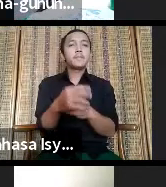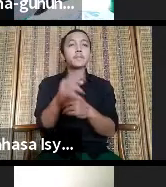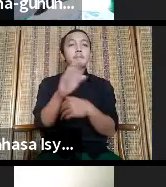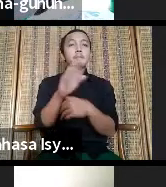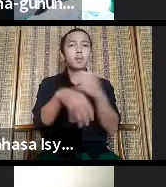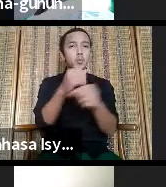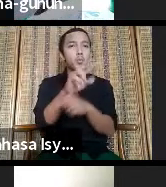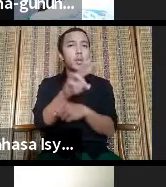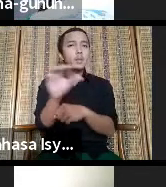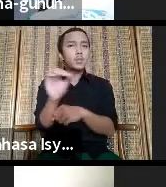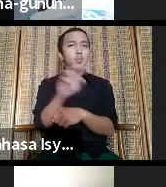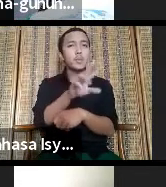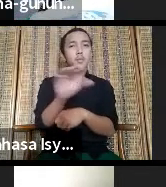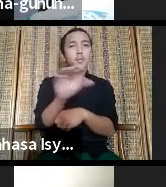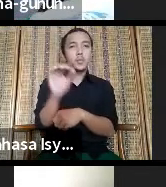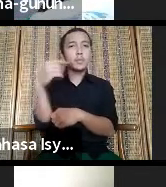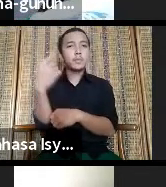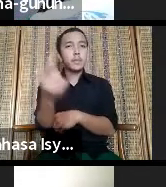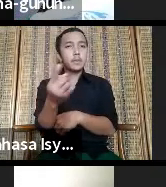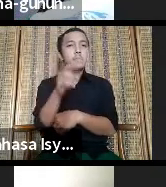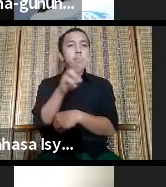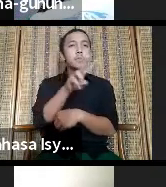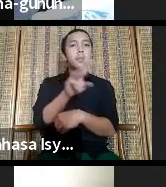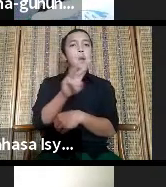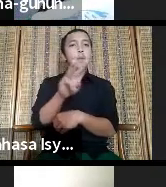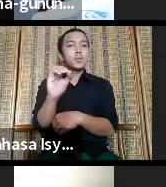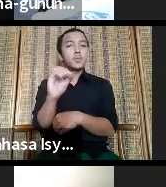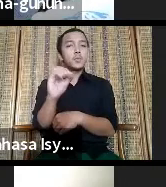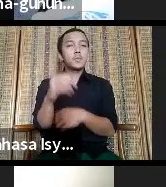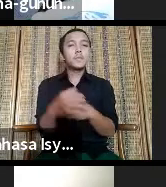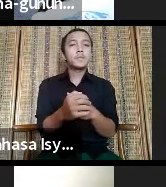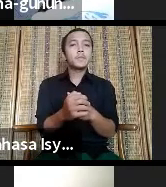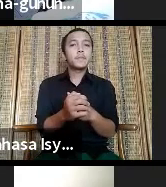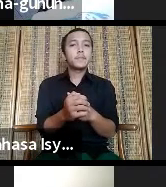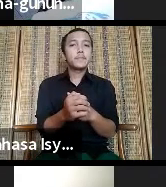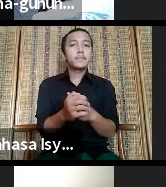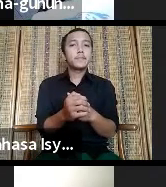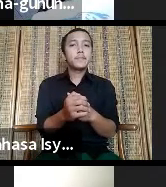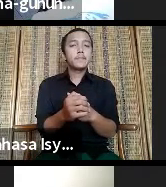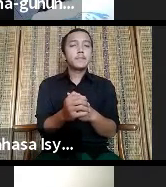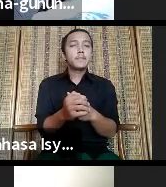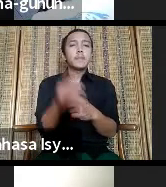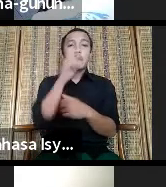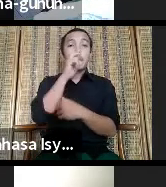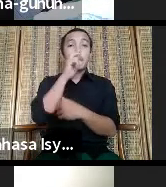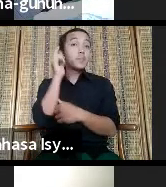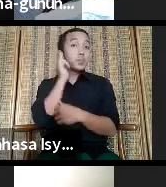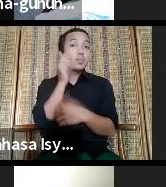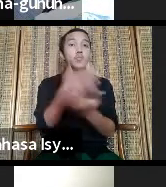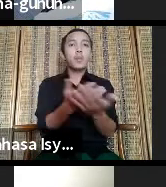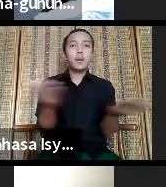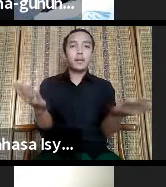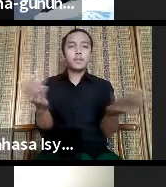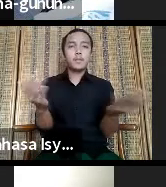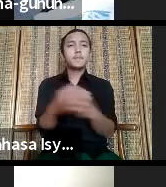menjadi suatu dekade menuju Indonesia inklusif. Bapak-Ibu sekalian, kami mengucapkan banyak